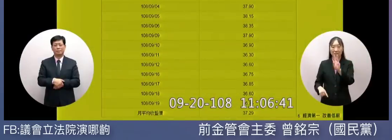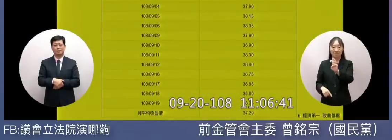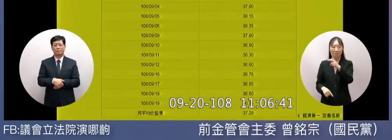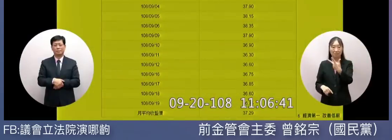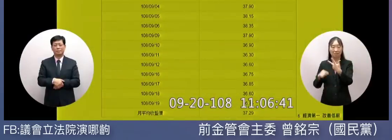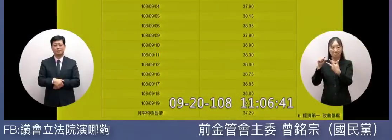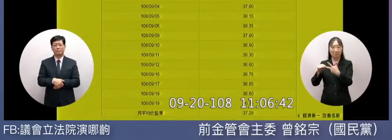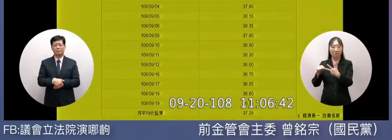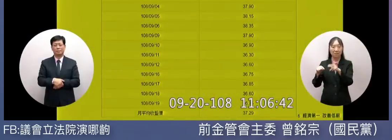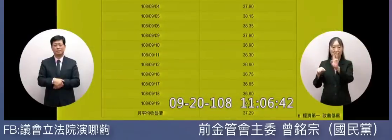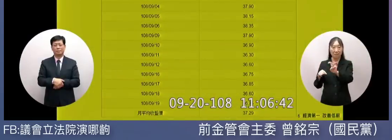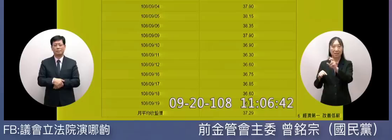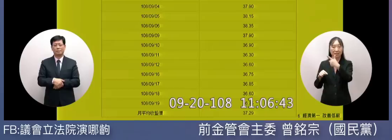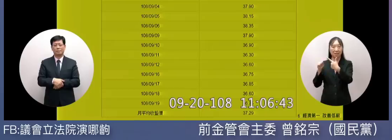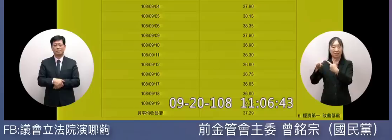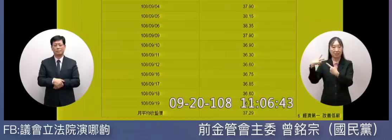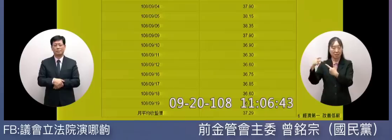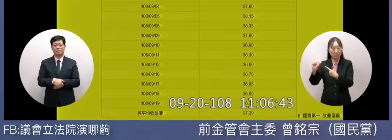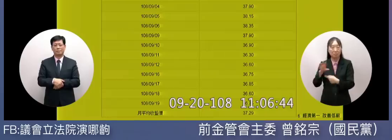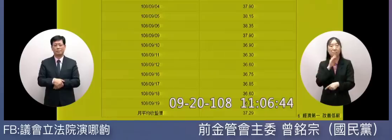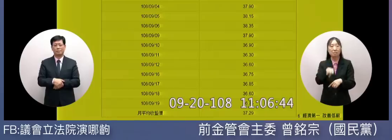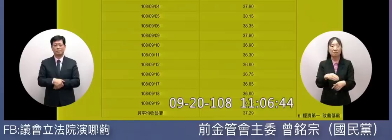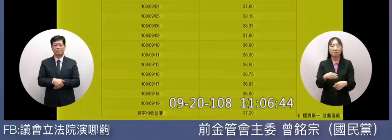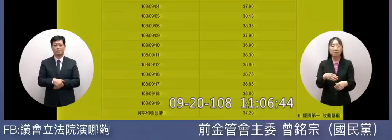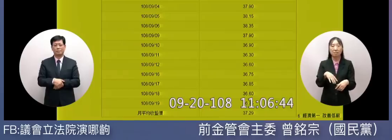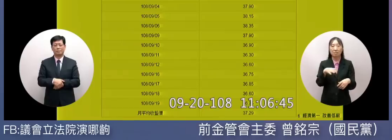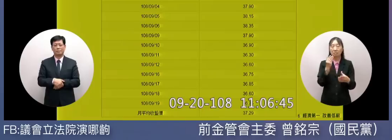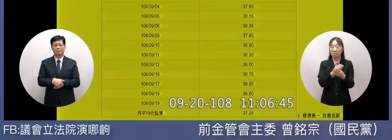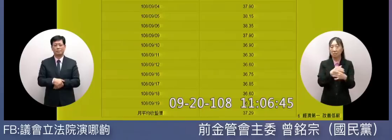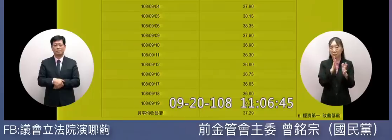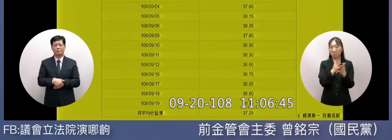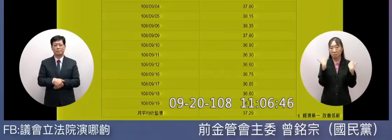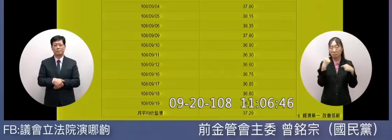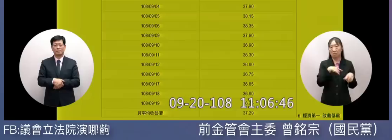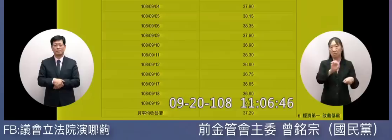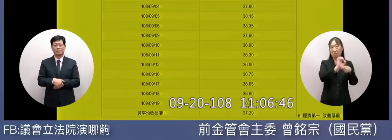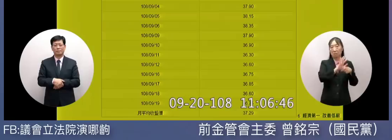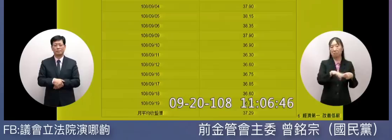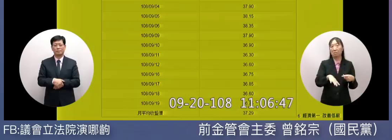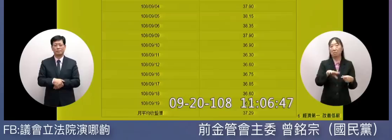36.75，这段期间股市涨了89点，